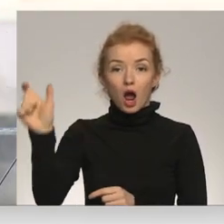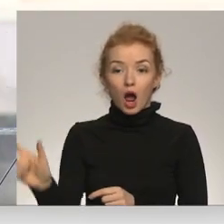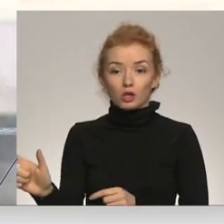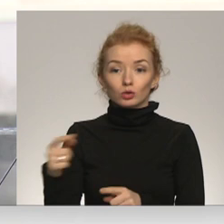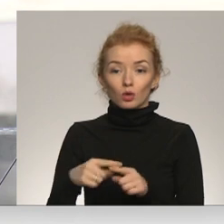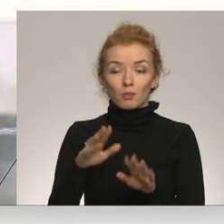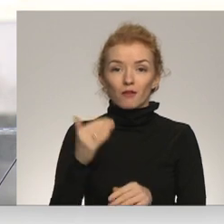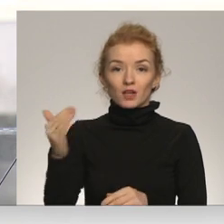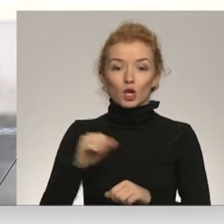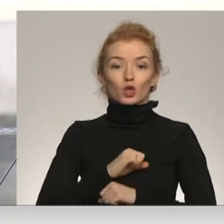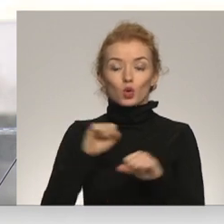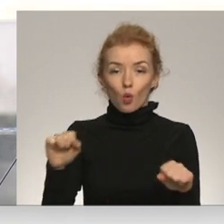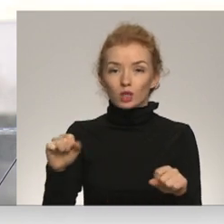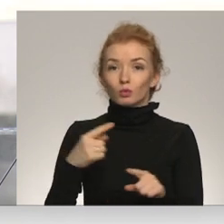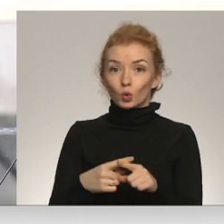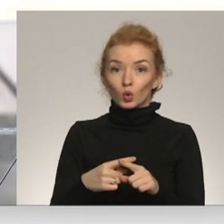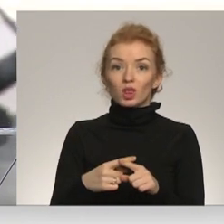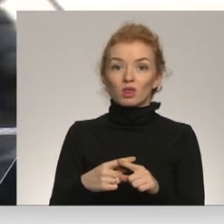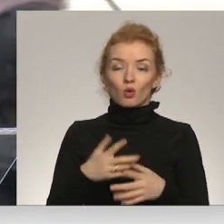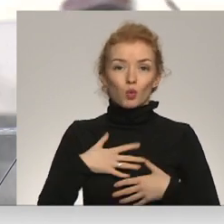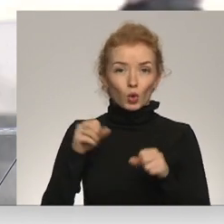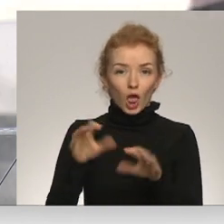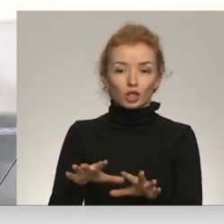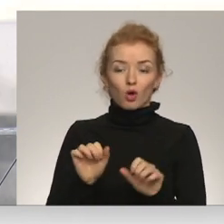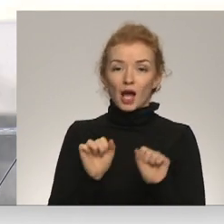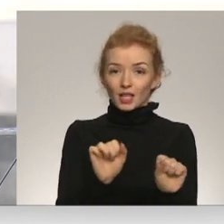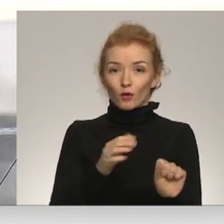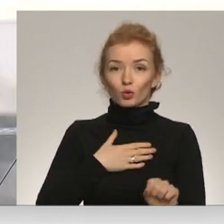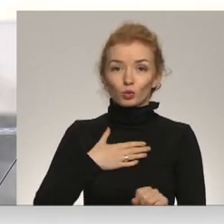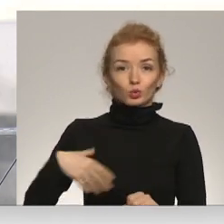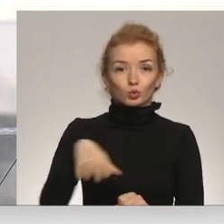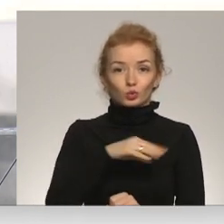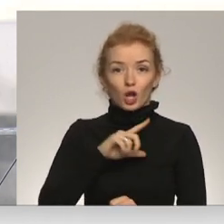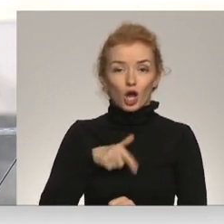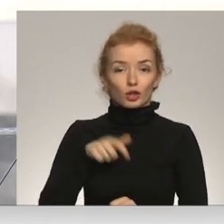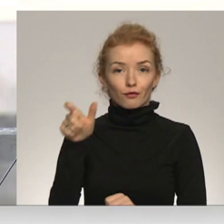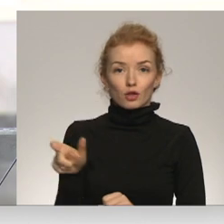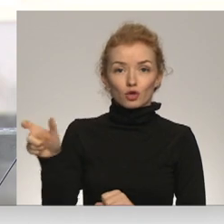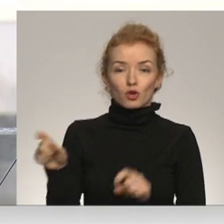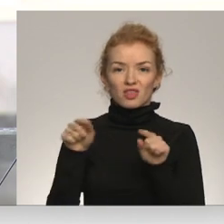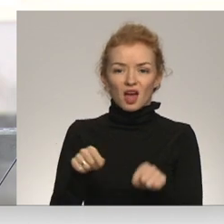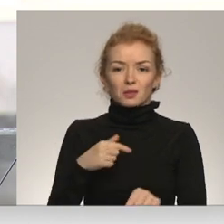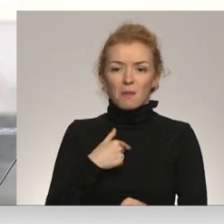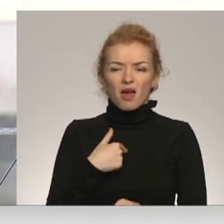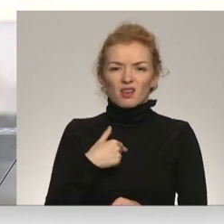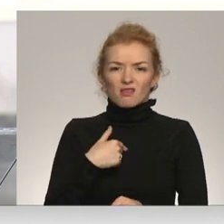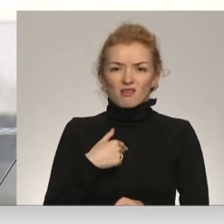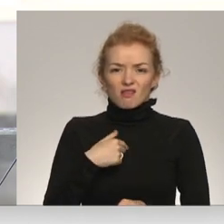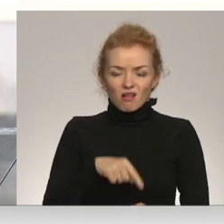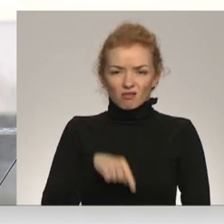un par viņa drosmi un ziedošanos aizstāvot mūsu latviešus, tas mani kaut kā